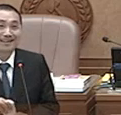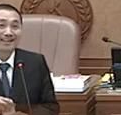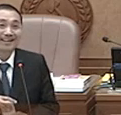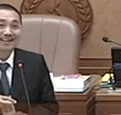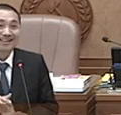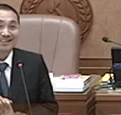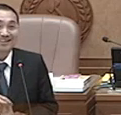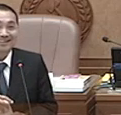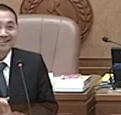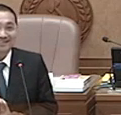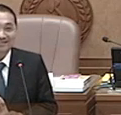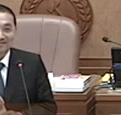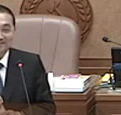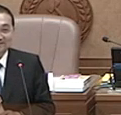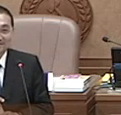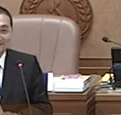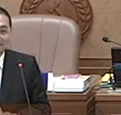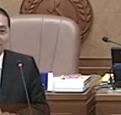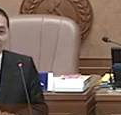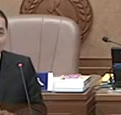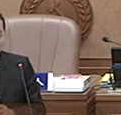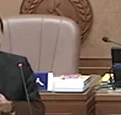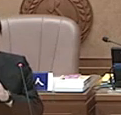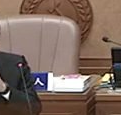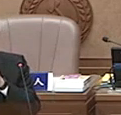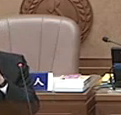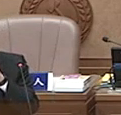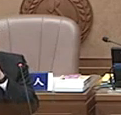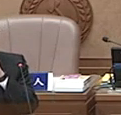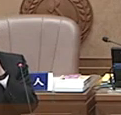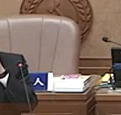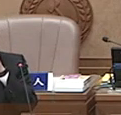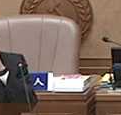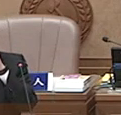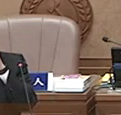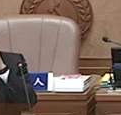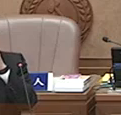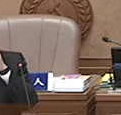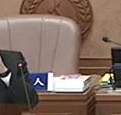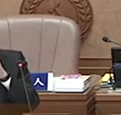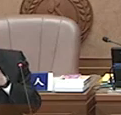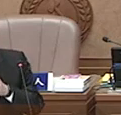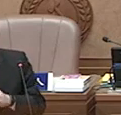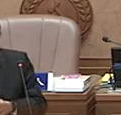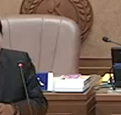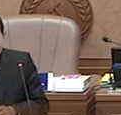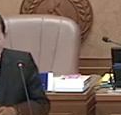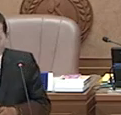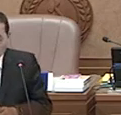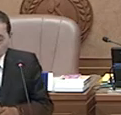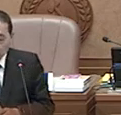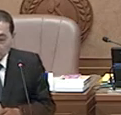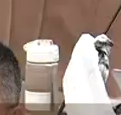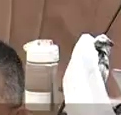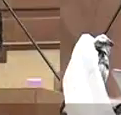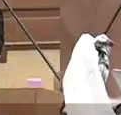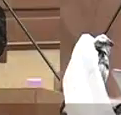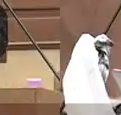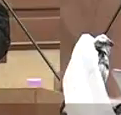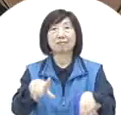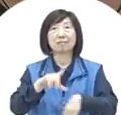了？好，没关系，市长哈。首先哈，这个刚才我刚刚提到的公务局的山坡地社区报告，现在是时间